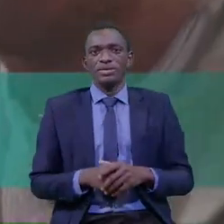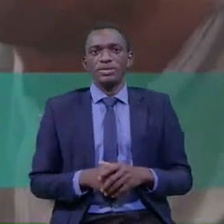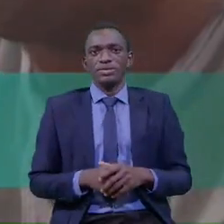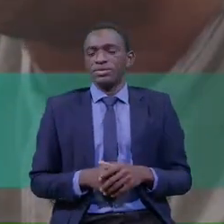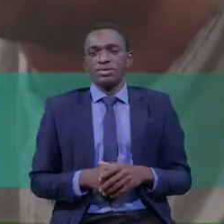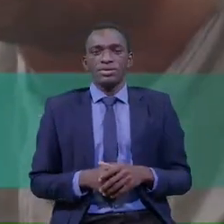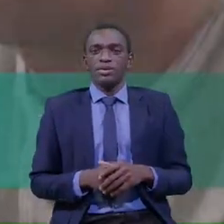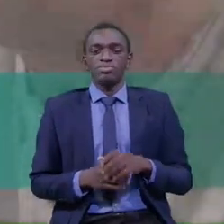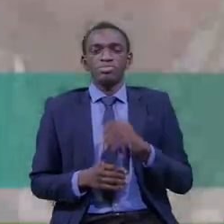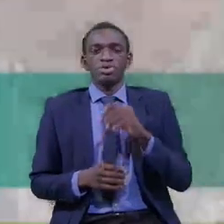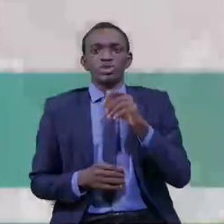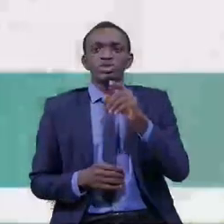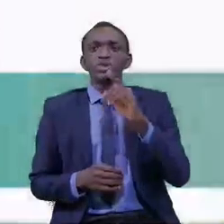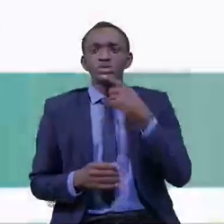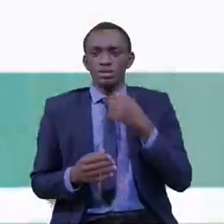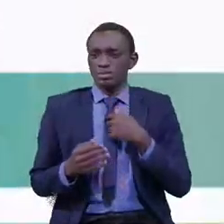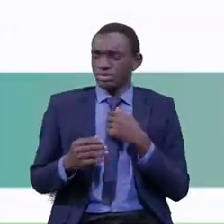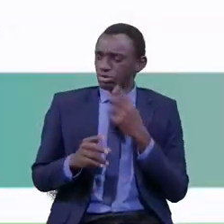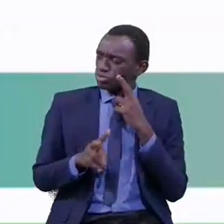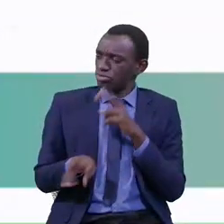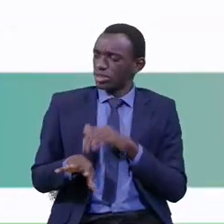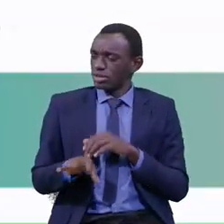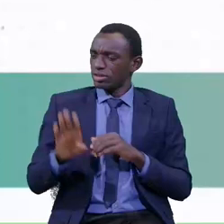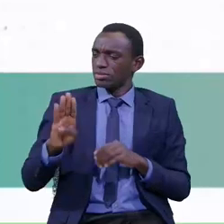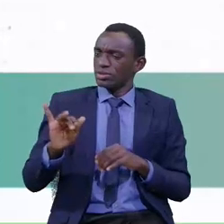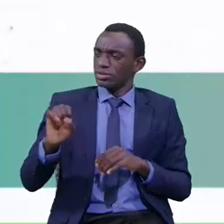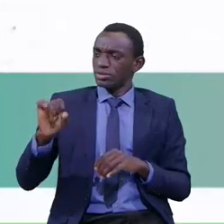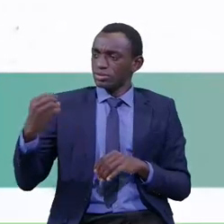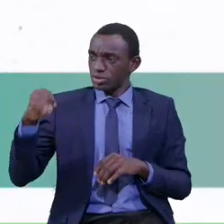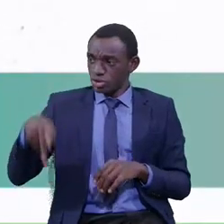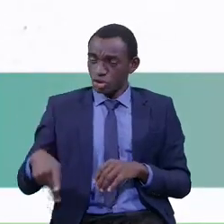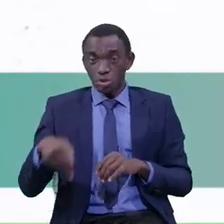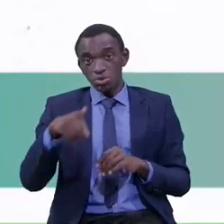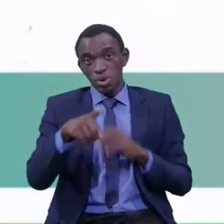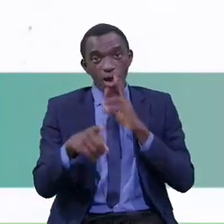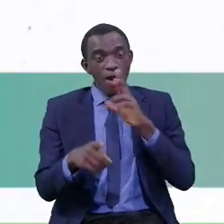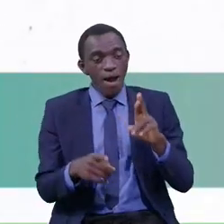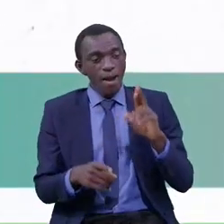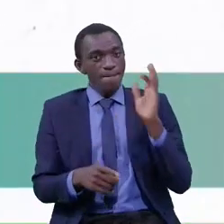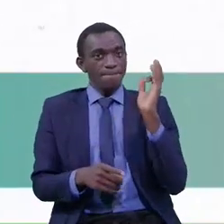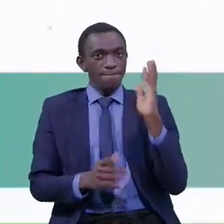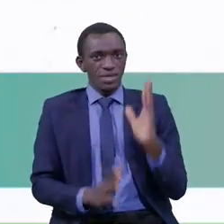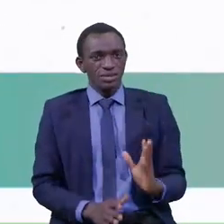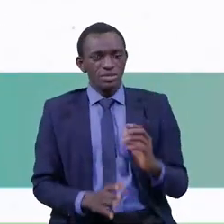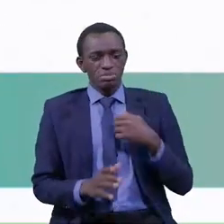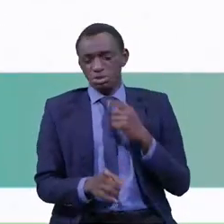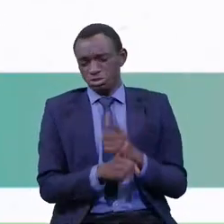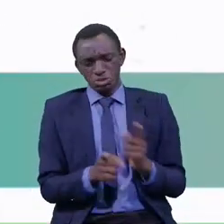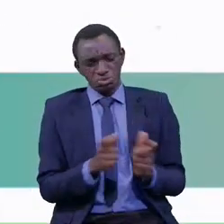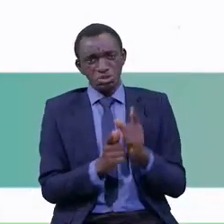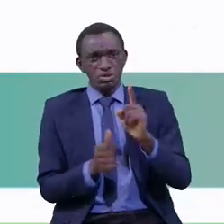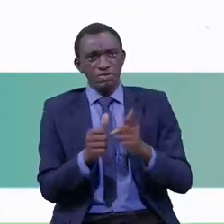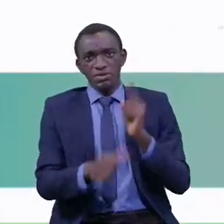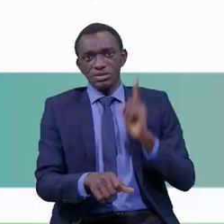Est-ce que tu es, quel est ton titre, ton bishop, ton évêque, je ne connaissais pas. Est-ce que tu es un pasteur? Je ne savais pas. Avant cette, je te rencontre pour la première fois. Est-ce que tu